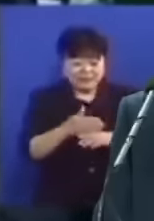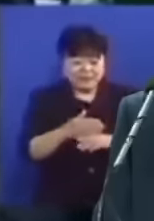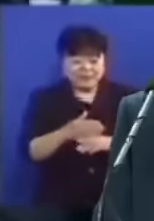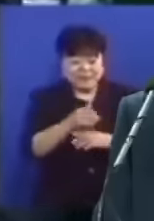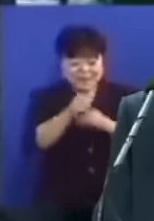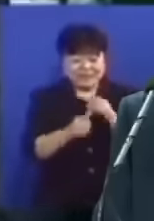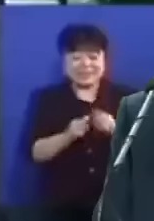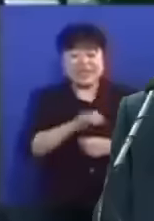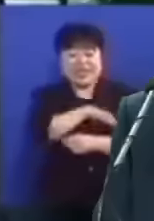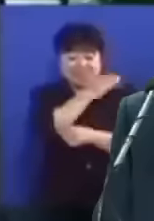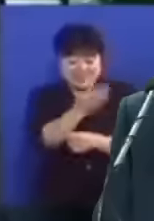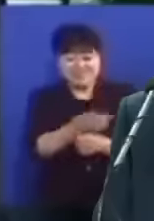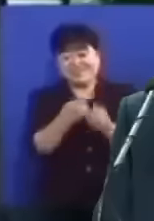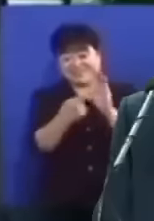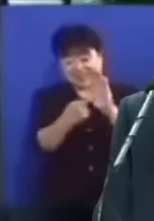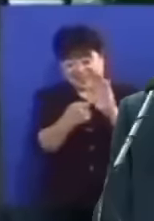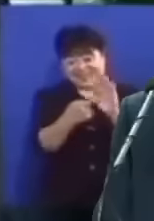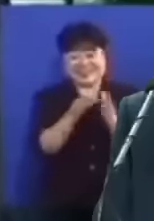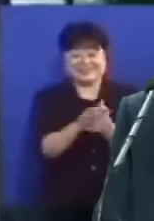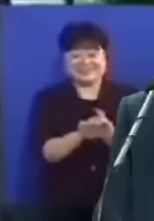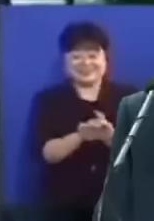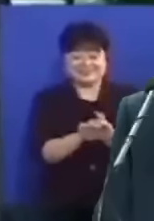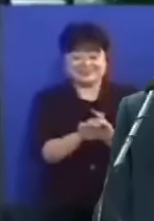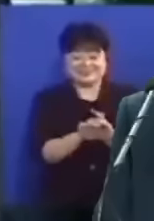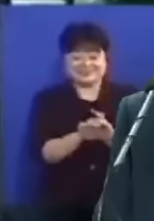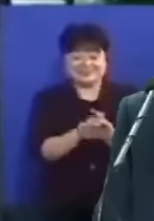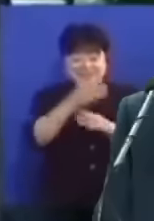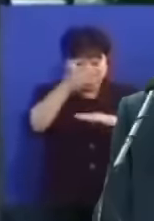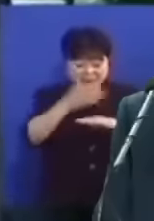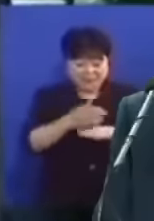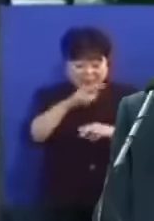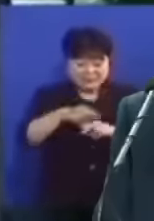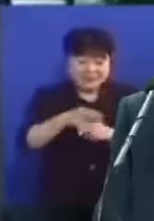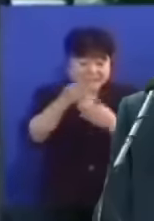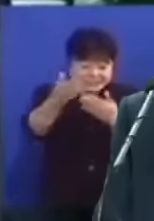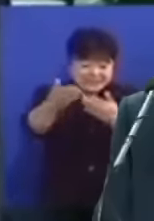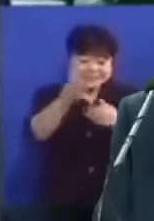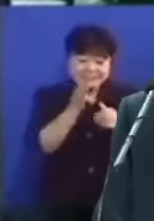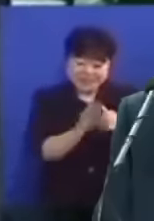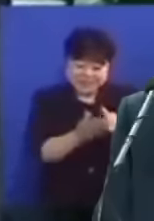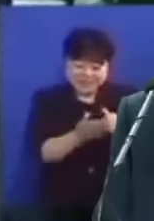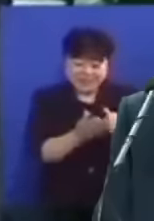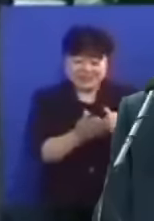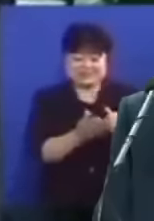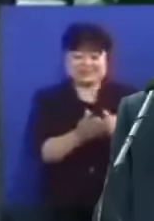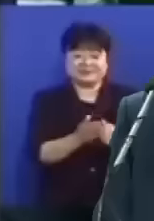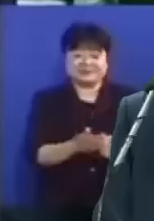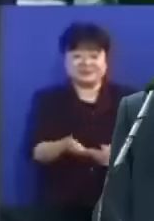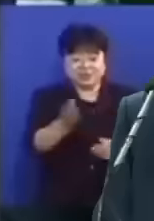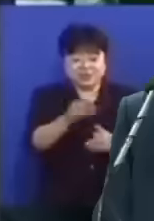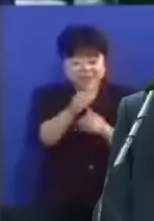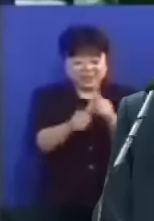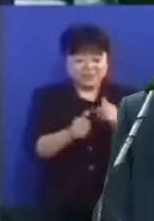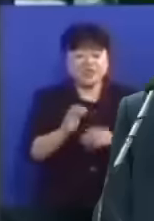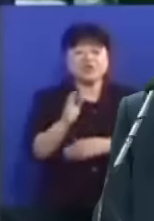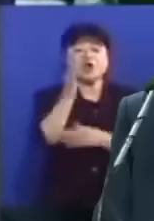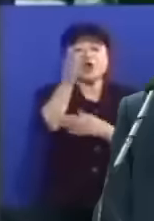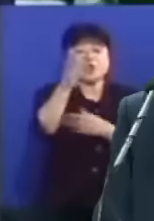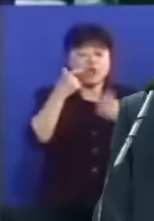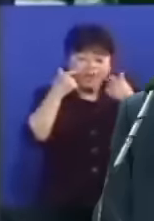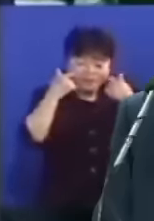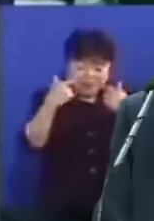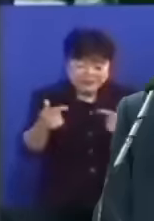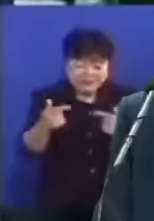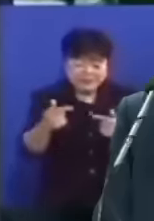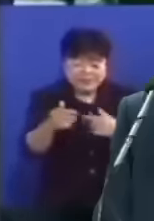말자 하나님의 능력은 나타나기 시작하는 것입니다. 감사로 제사를 드리십시오. 그러면 하나님의 영광이